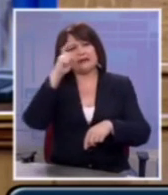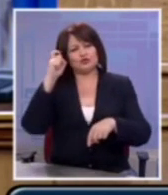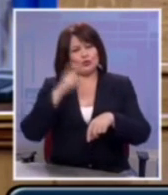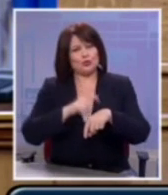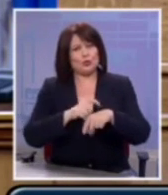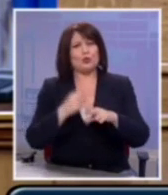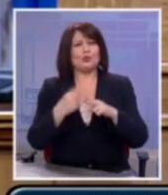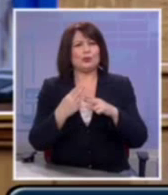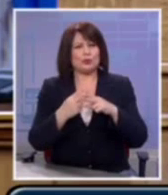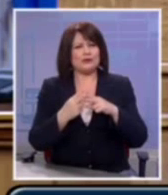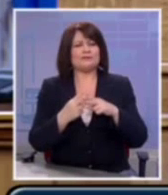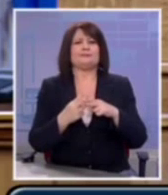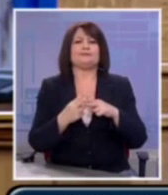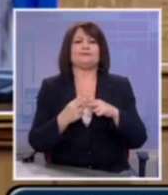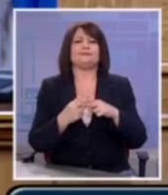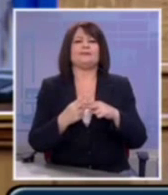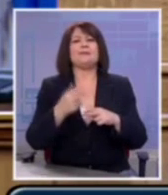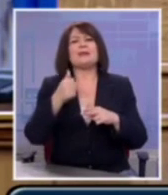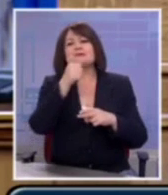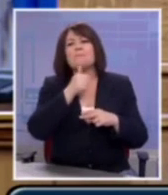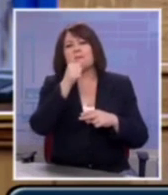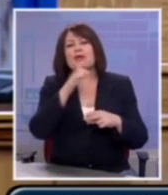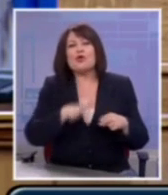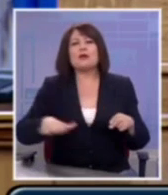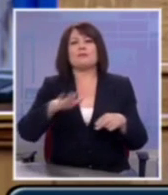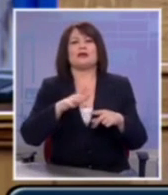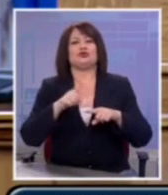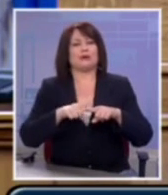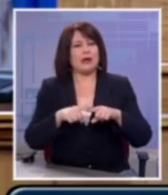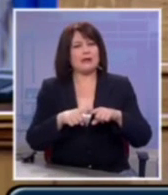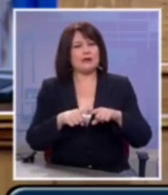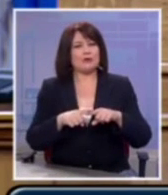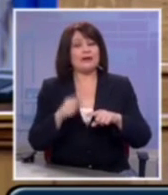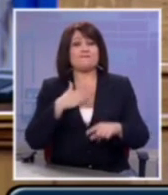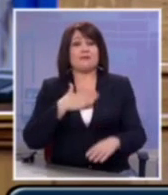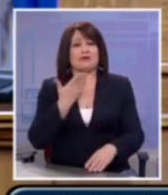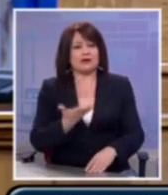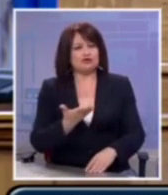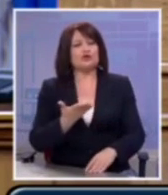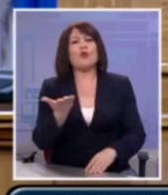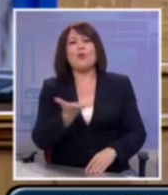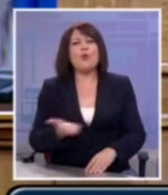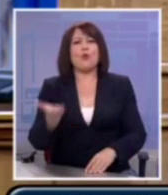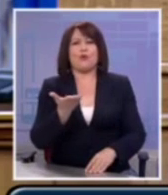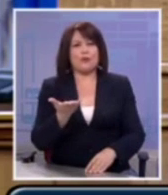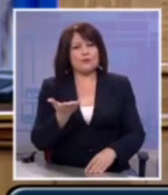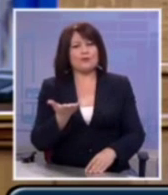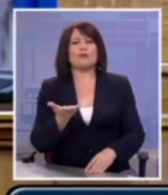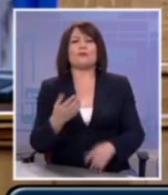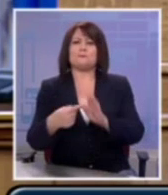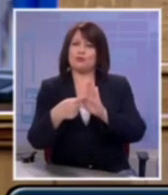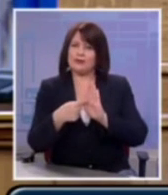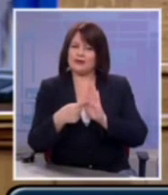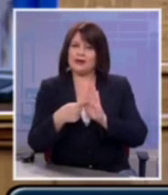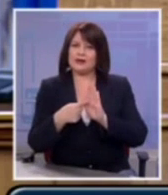μια αμήλικτη δοκιμασία, αλλά και όλους εκείνους και εκείνες που